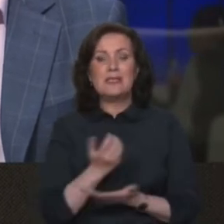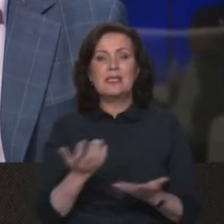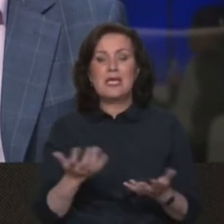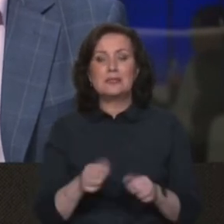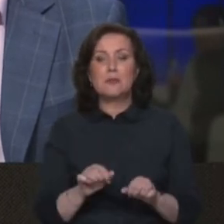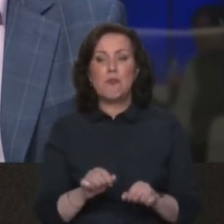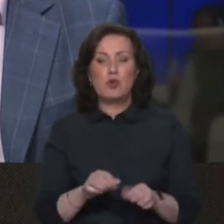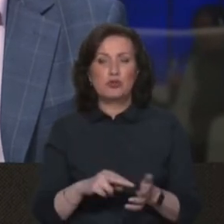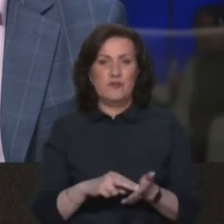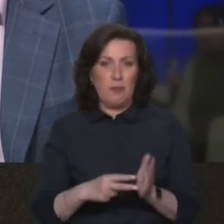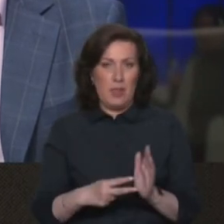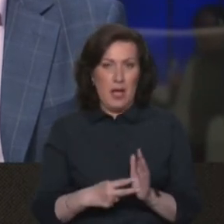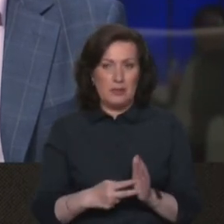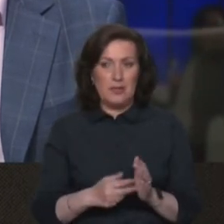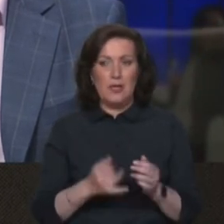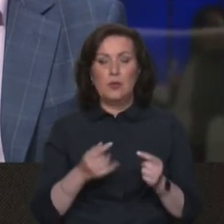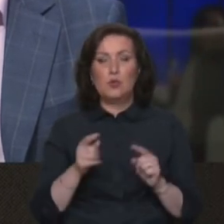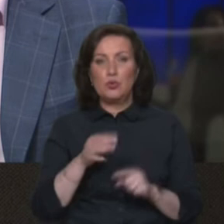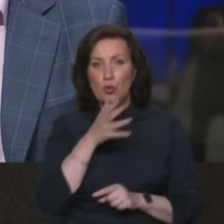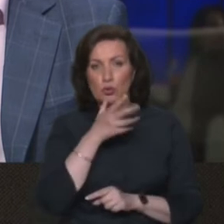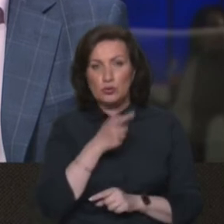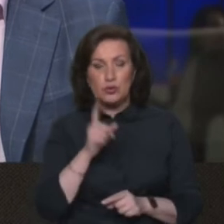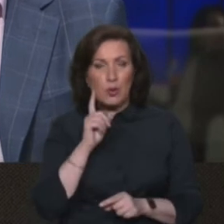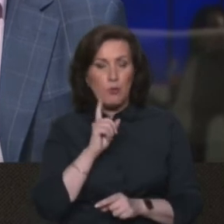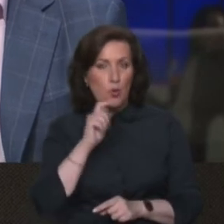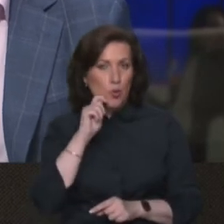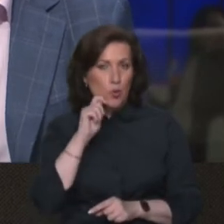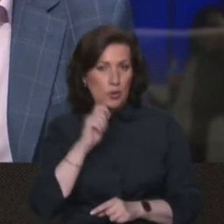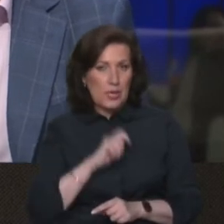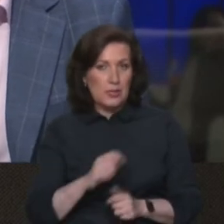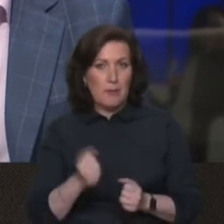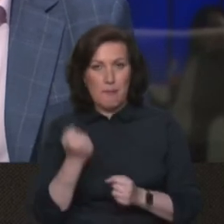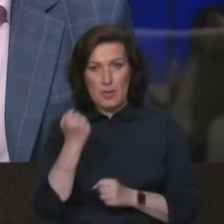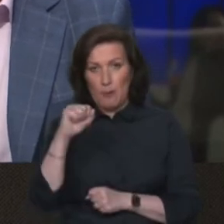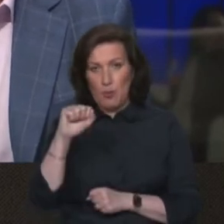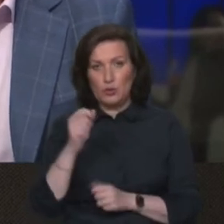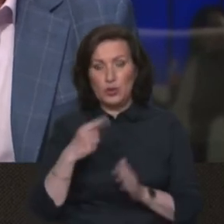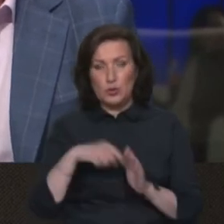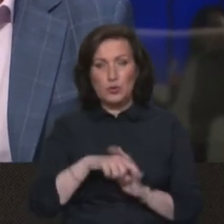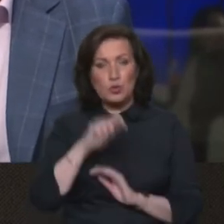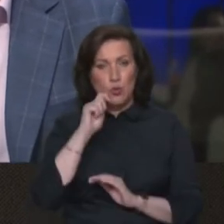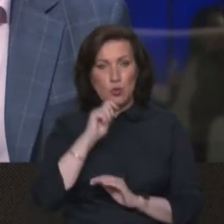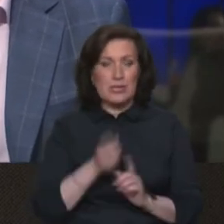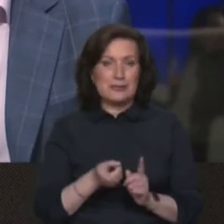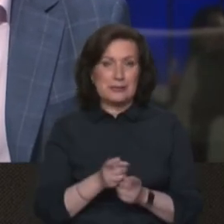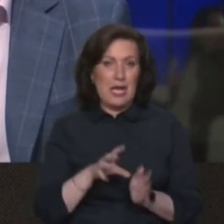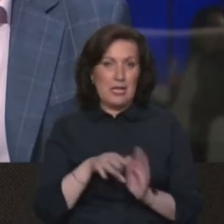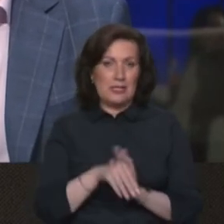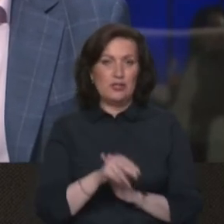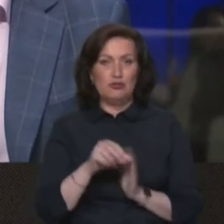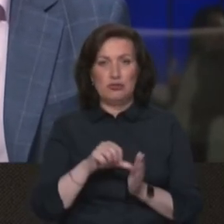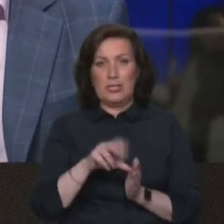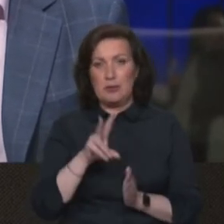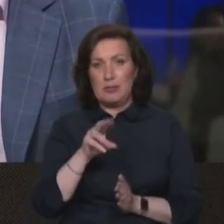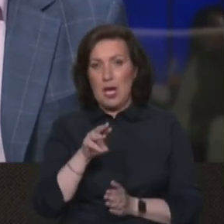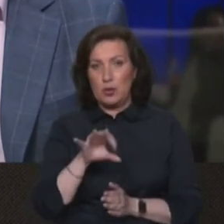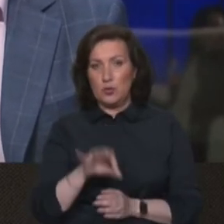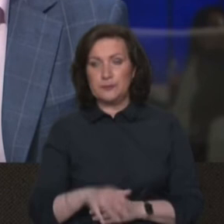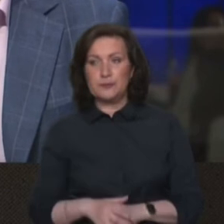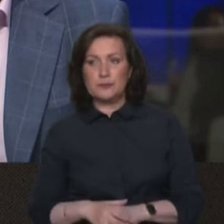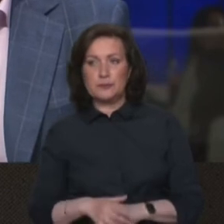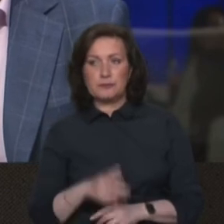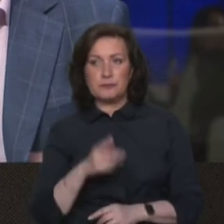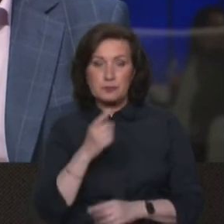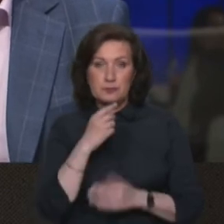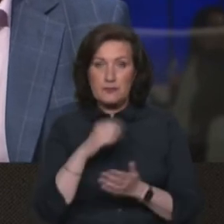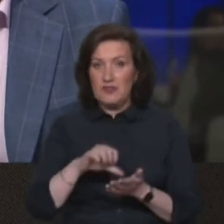якийсь можливий план до того часу, аж поки Україна переможе, і тоді Україна стане членом НАТО. Пане Андрію,